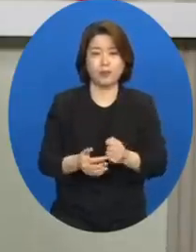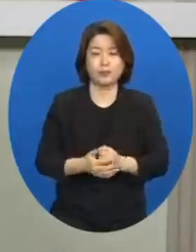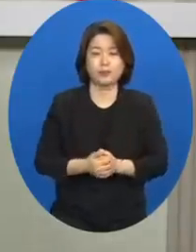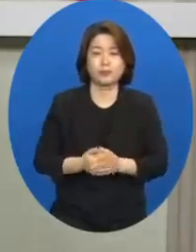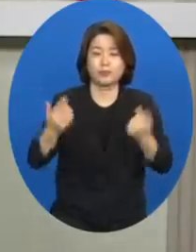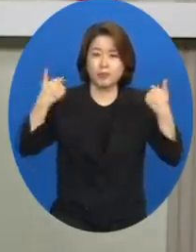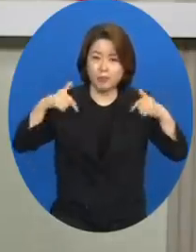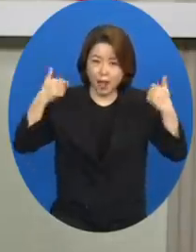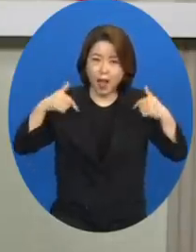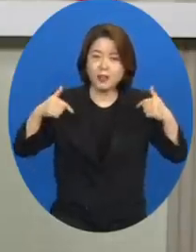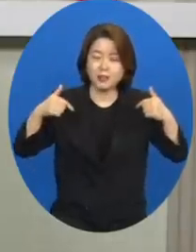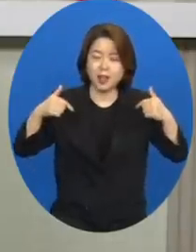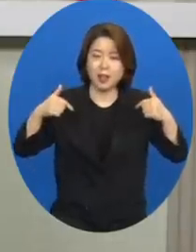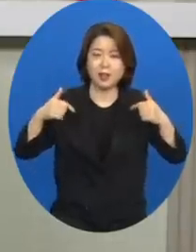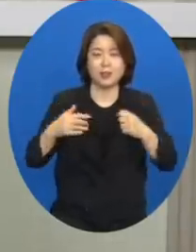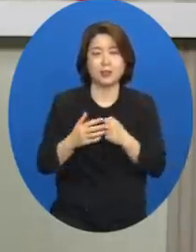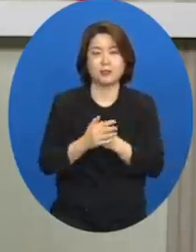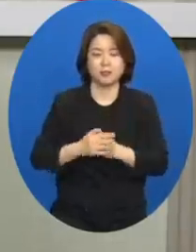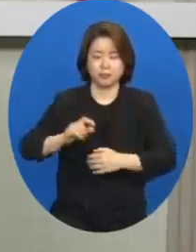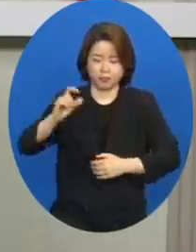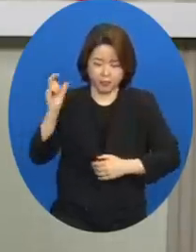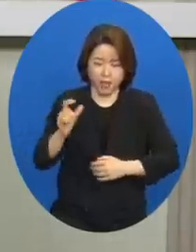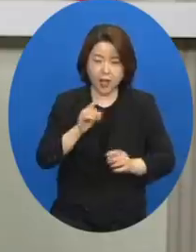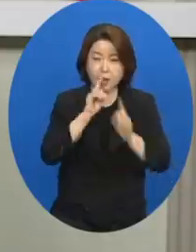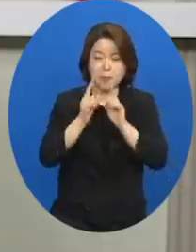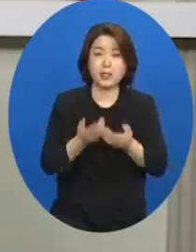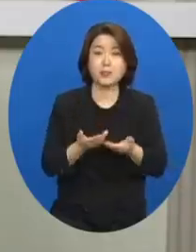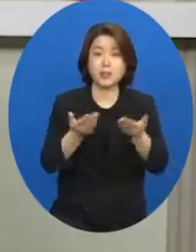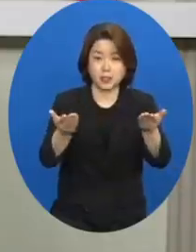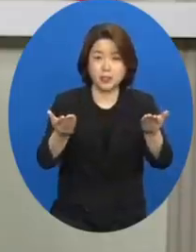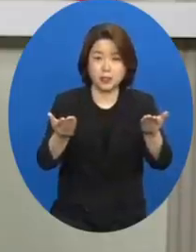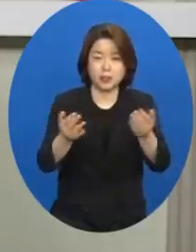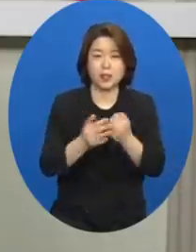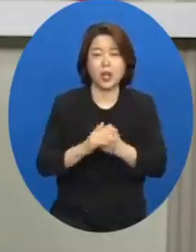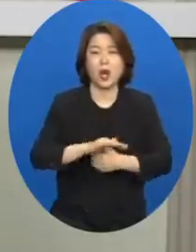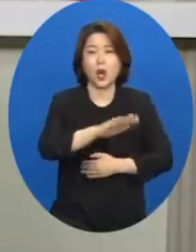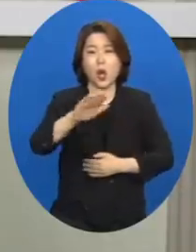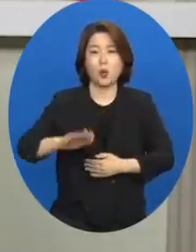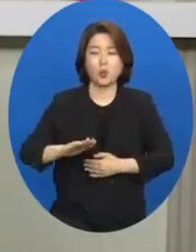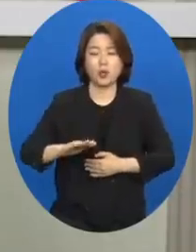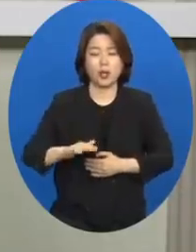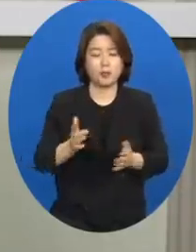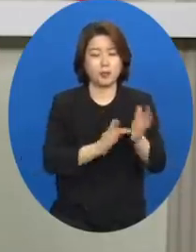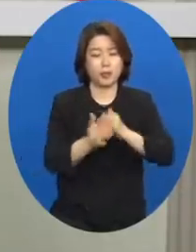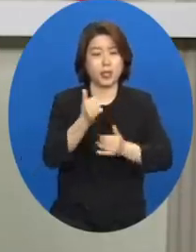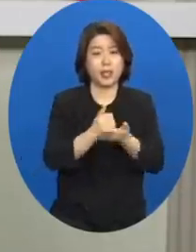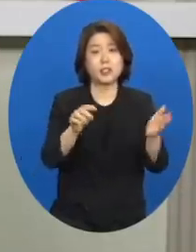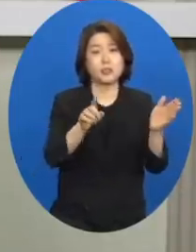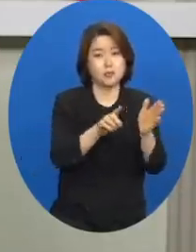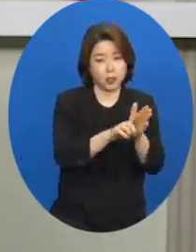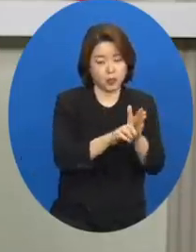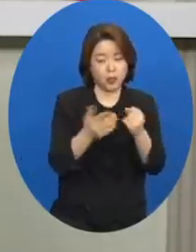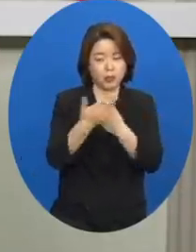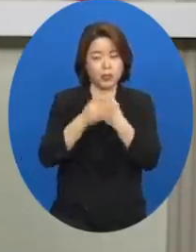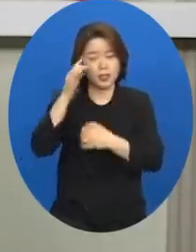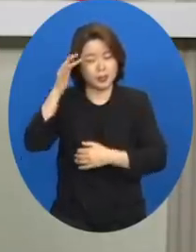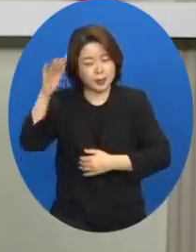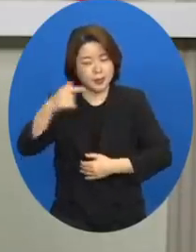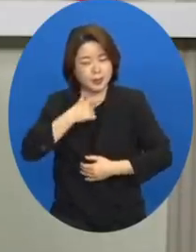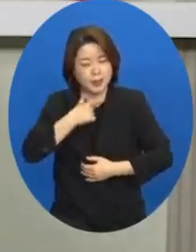늘 강조해서 말씀드리지만 우리가 이렇게 예수를 믿고 은혜를 사모하고